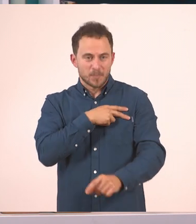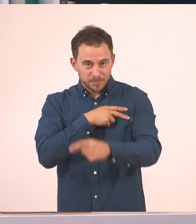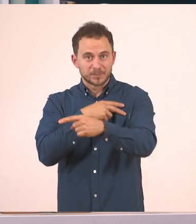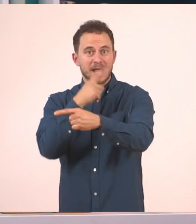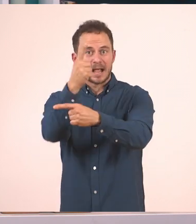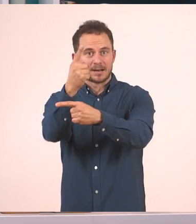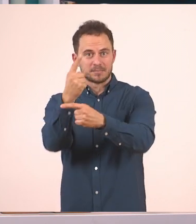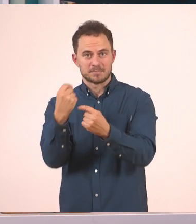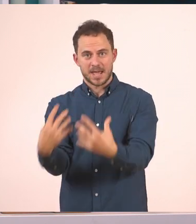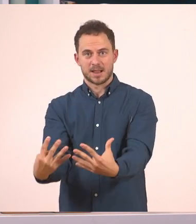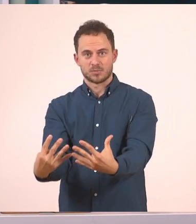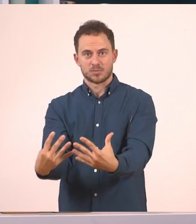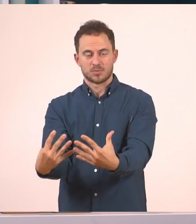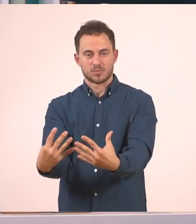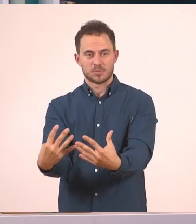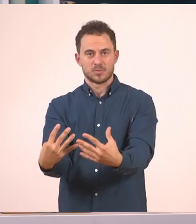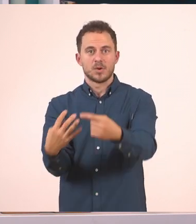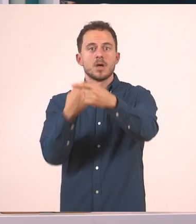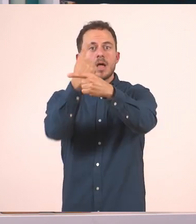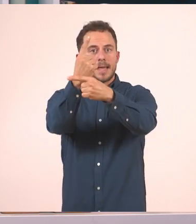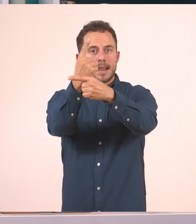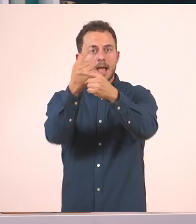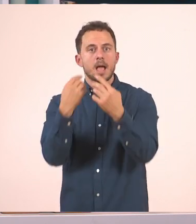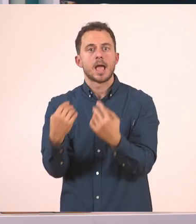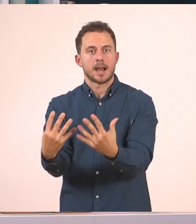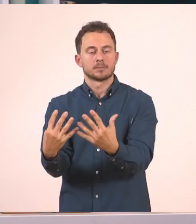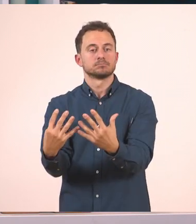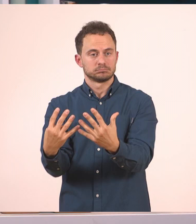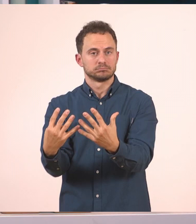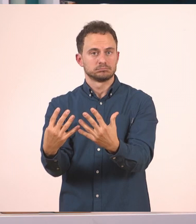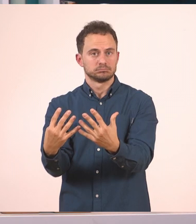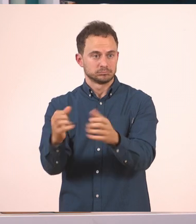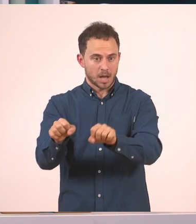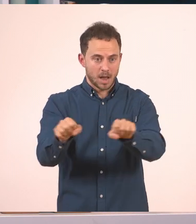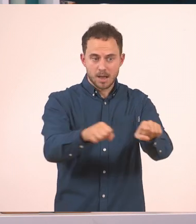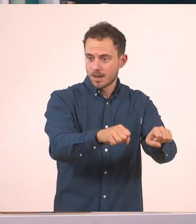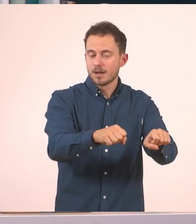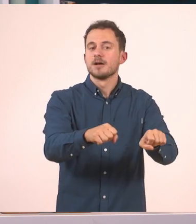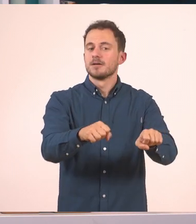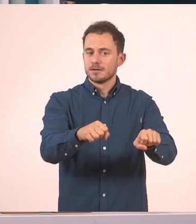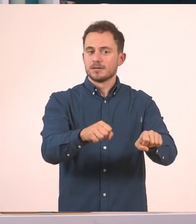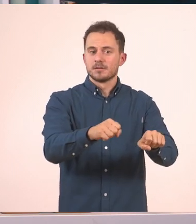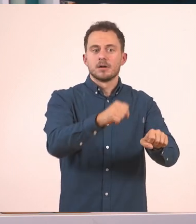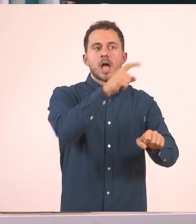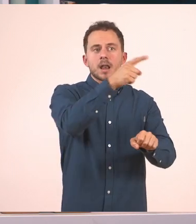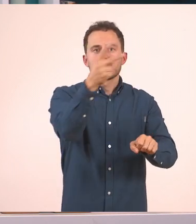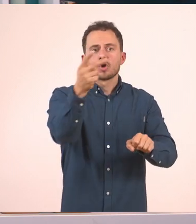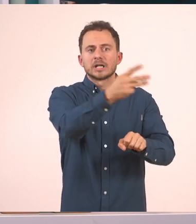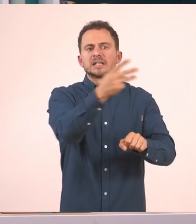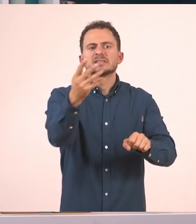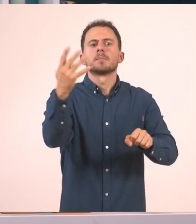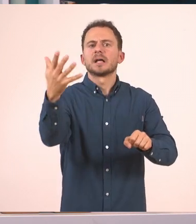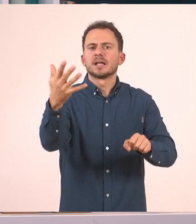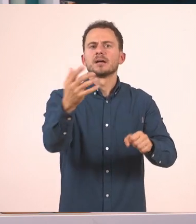ένατο. Ένα ένατο. Συμφωνούμε. 1, 2, 3, 4, 5, 6, 7,